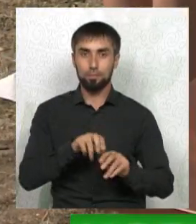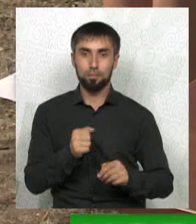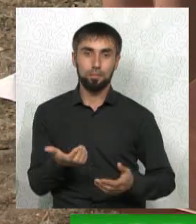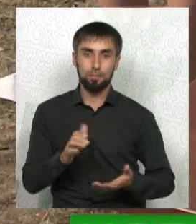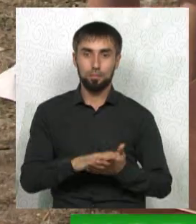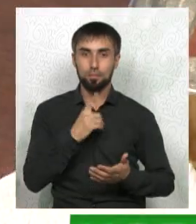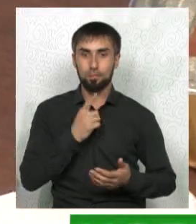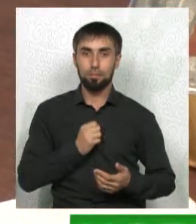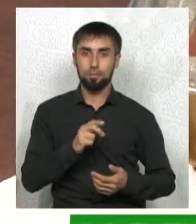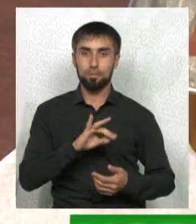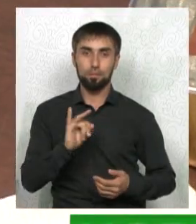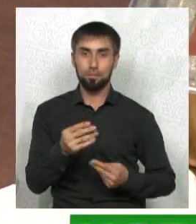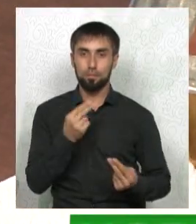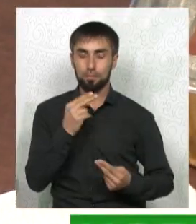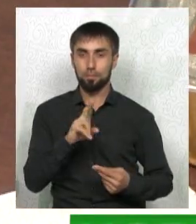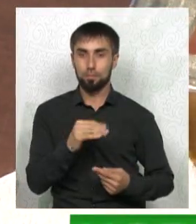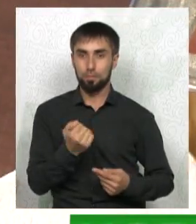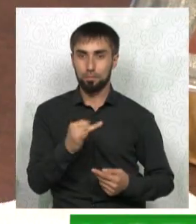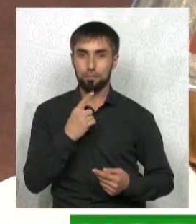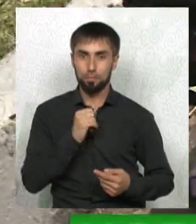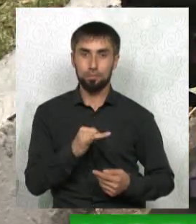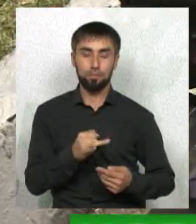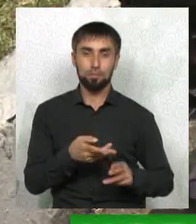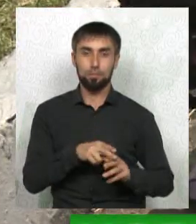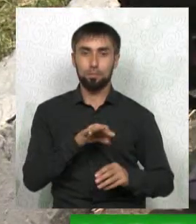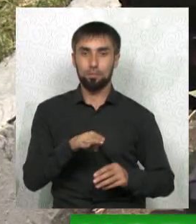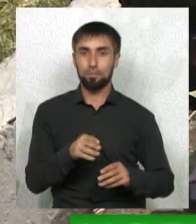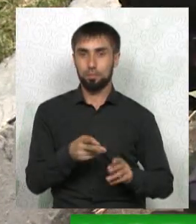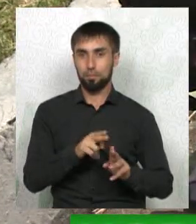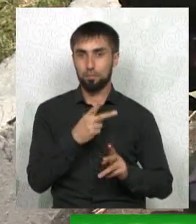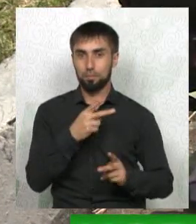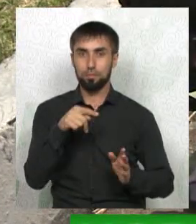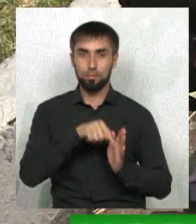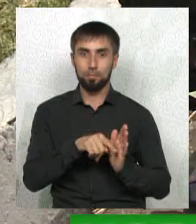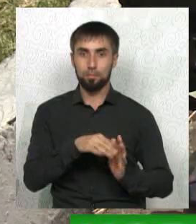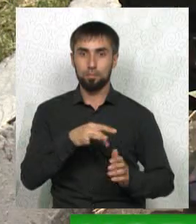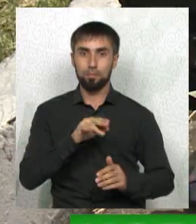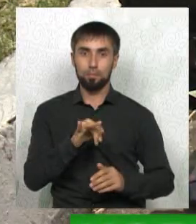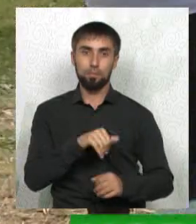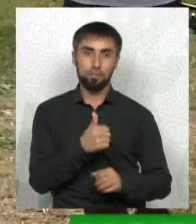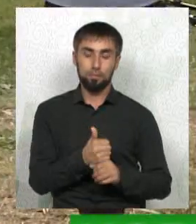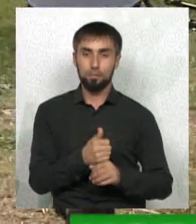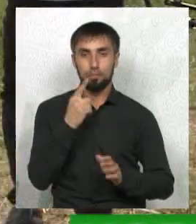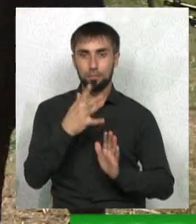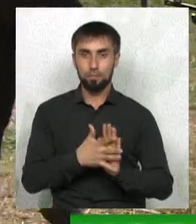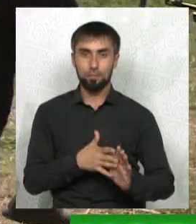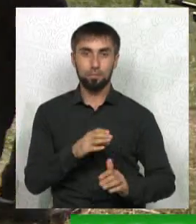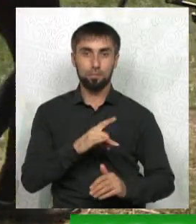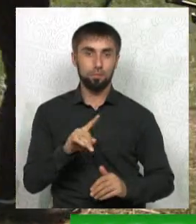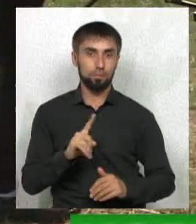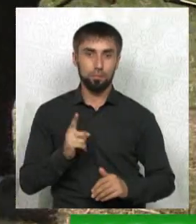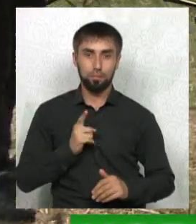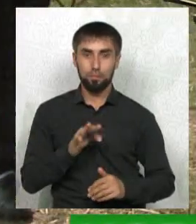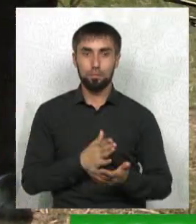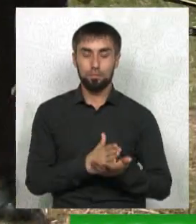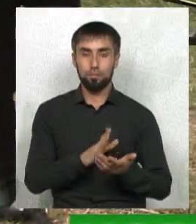ознакомиться с военным бытом, отведать солдатской каши, посидеть за рулем миномета, рассмотреть в деталях винтовку и, главное, понять, чего ждать от